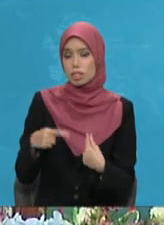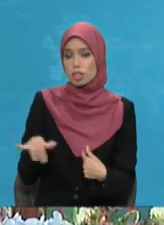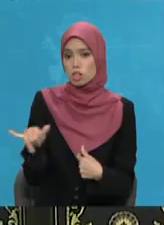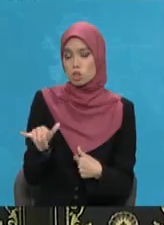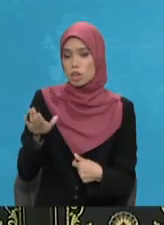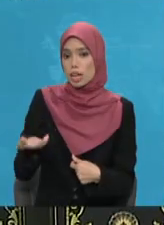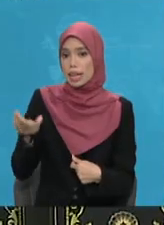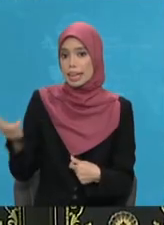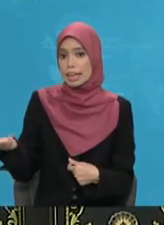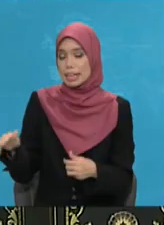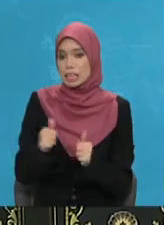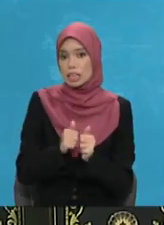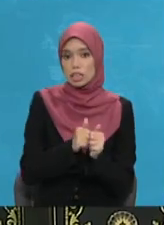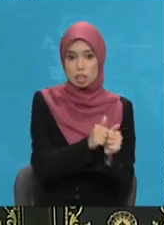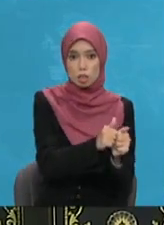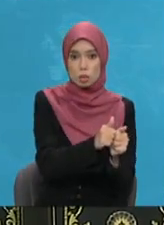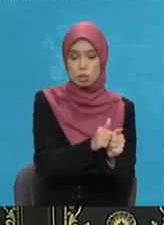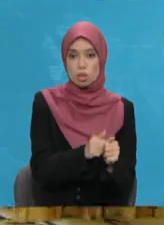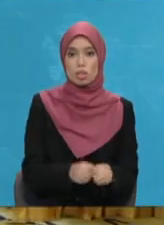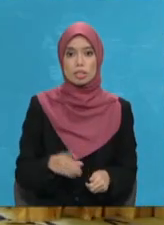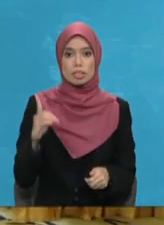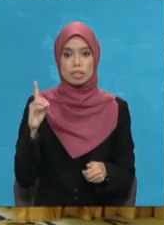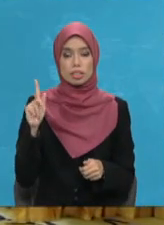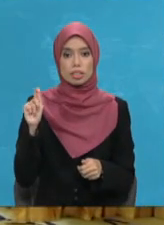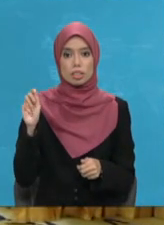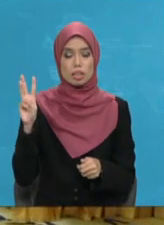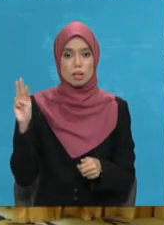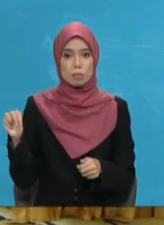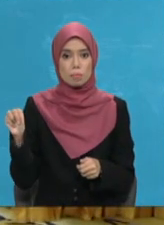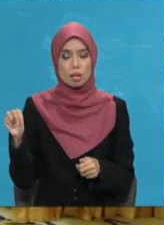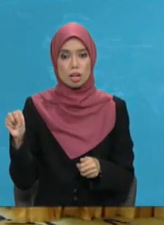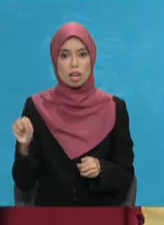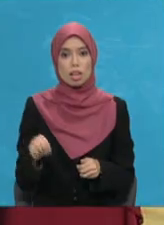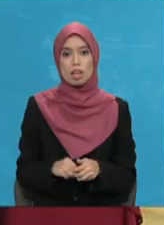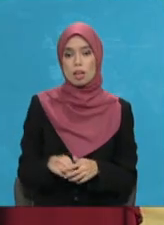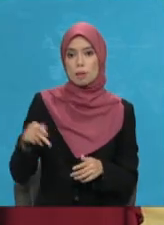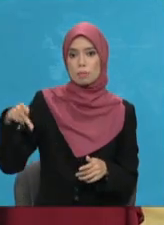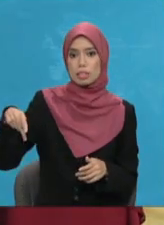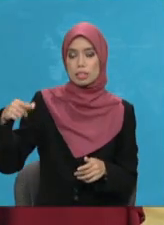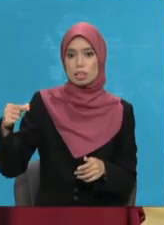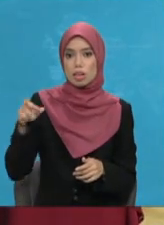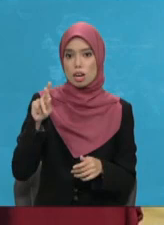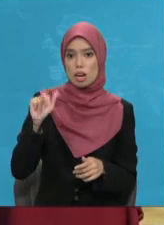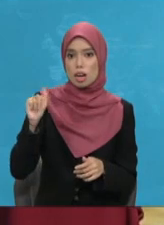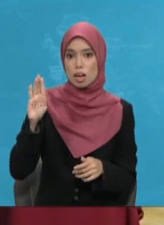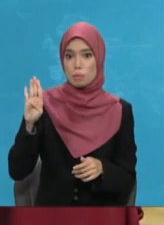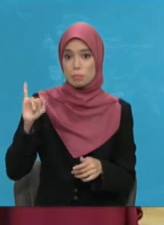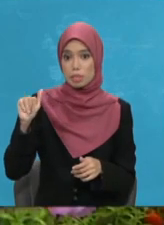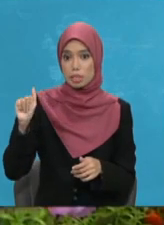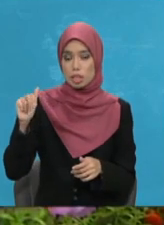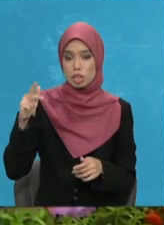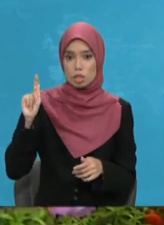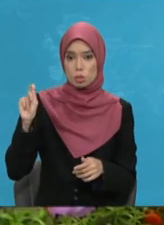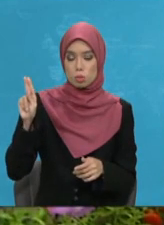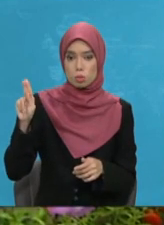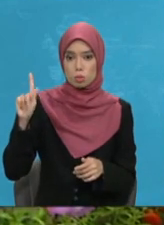dan Adinda ke bawah dulu yang maha mulia yang amat Mulia Pangeran anak istri pangeran Rabiatul Adawiyah yang